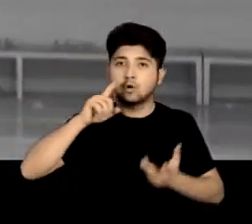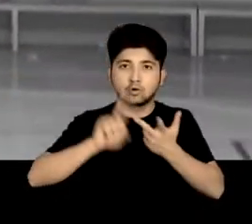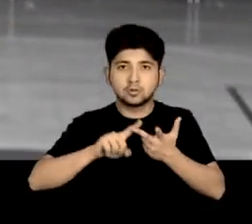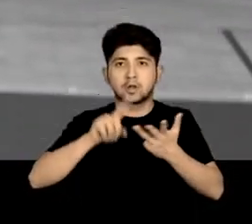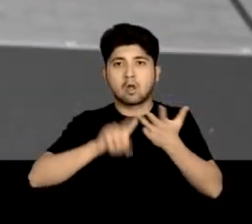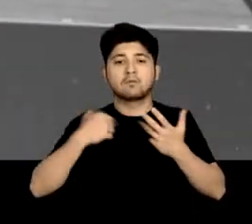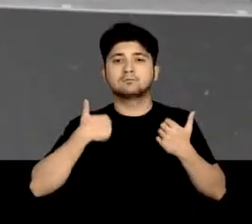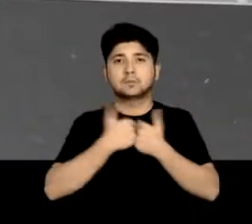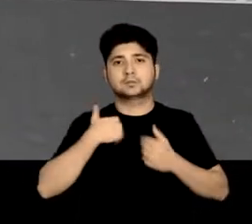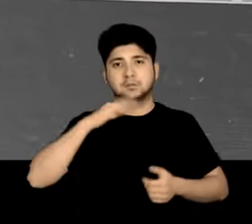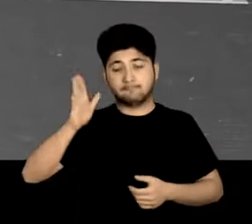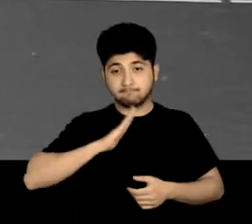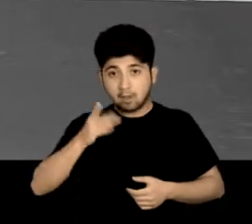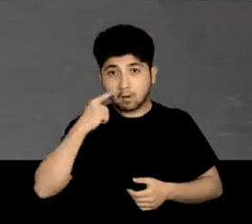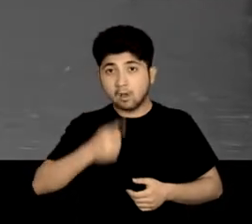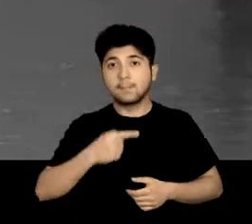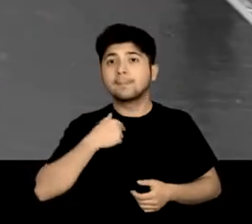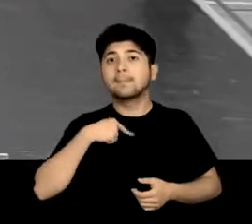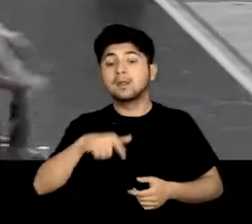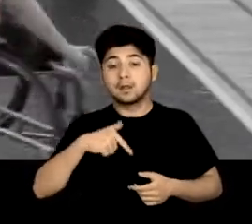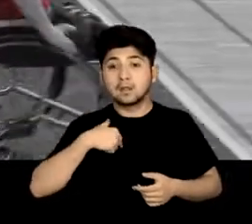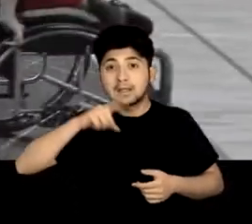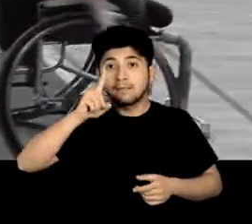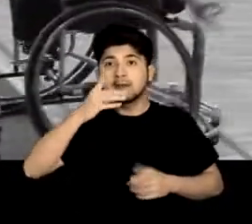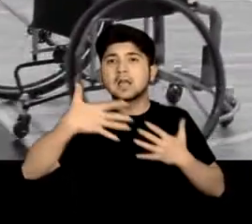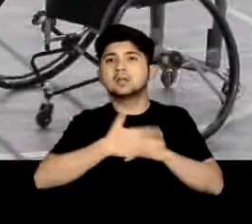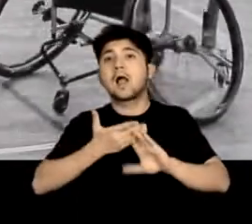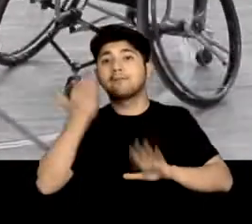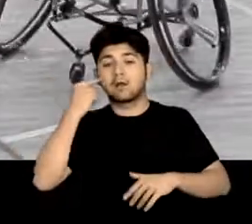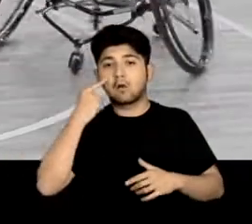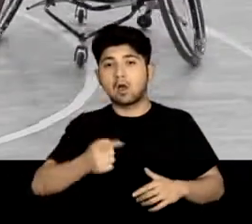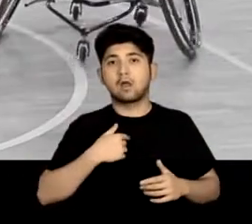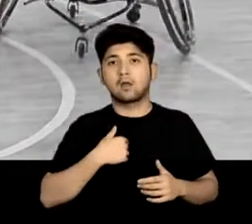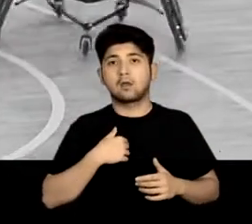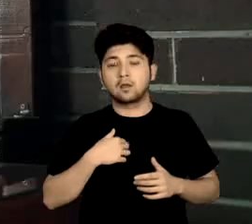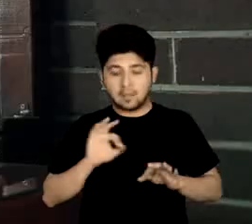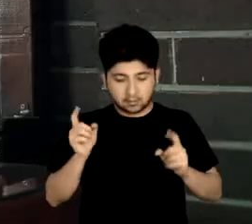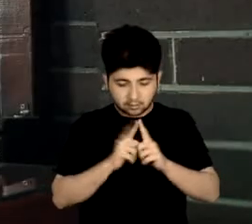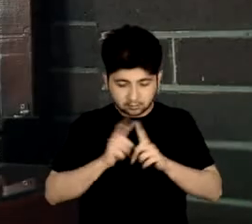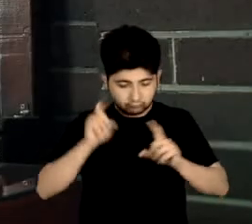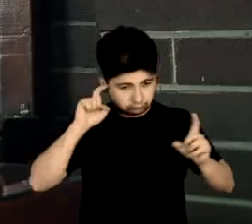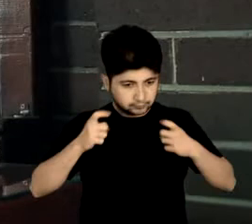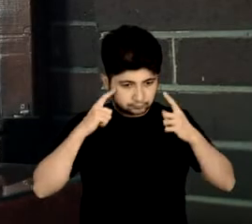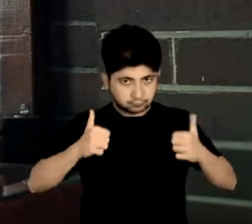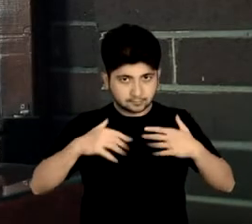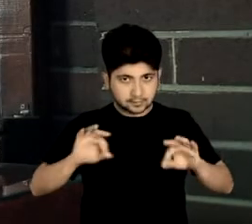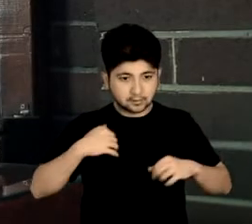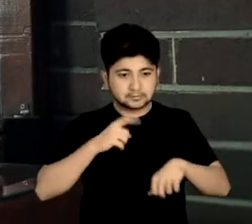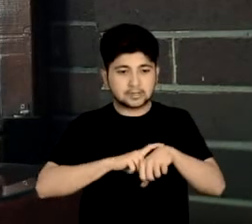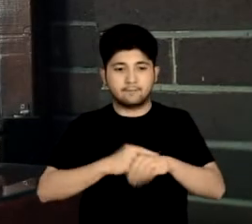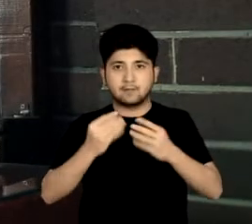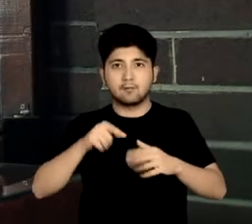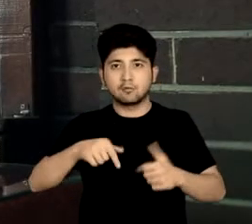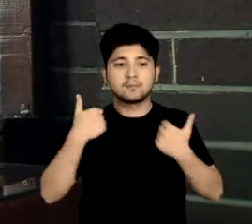Üçüncülük ve dördüncülük maçına çıktığımız anda yani nasıl desem size bir gece önceden artık hani her şey belirleşiyor. Ertesi gün size bir